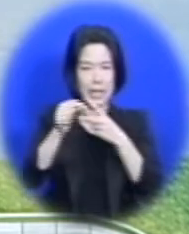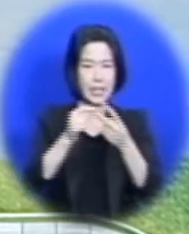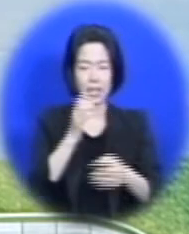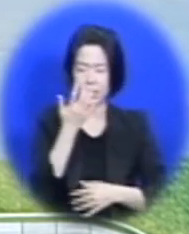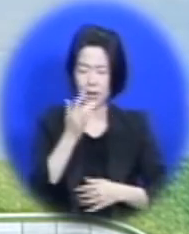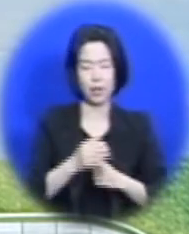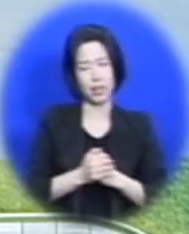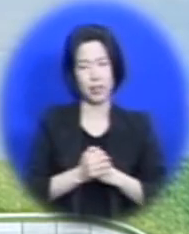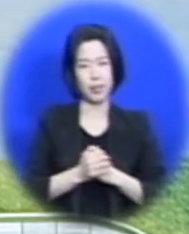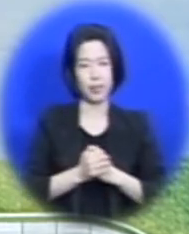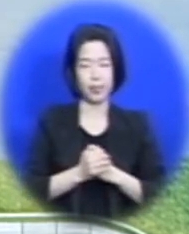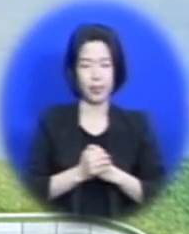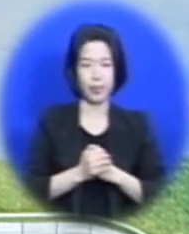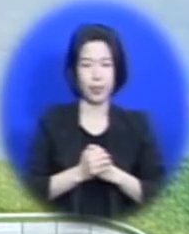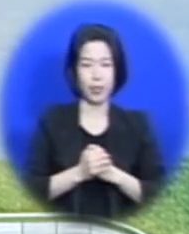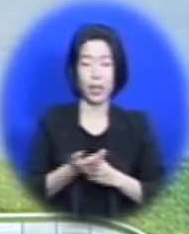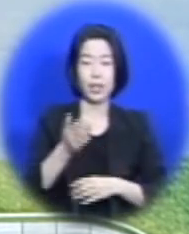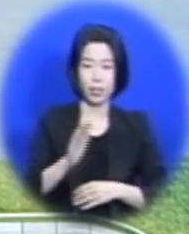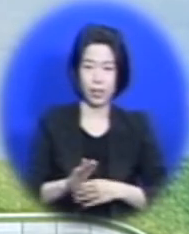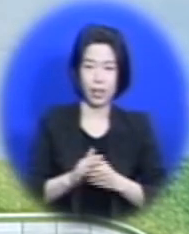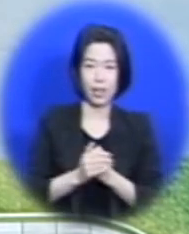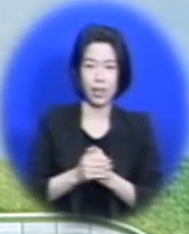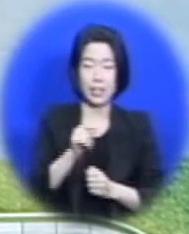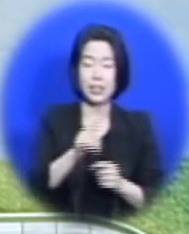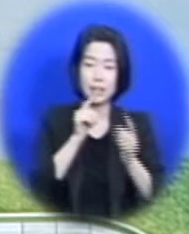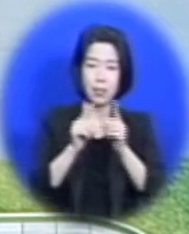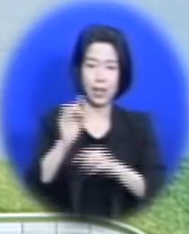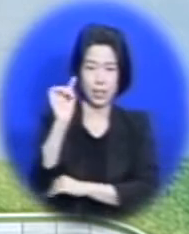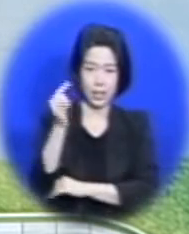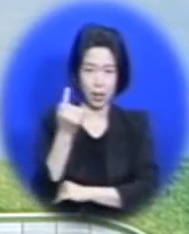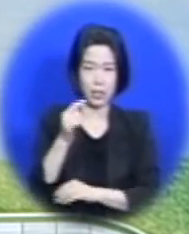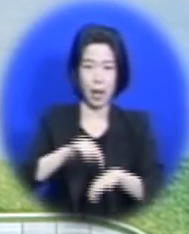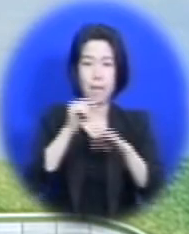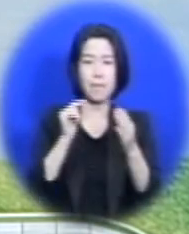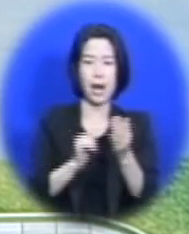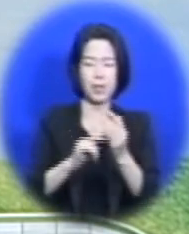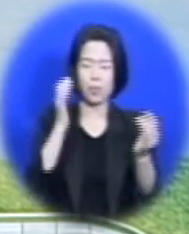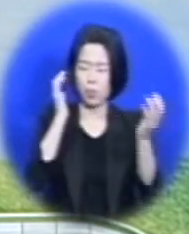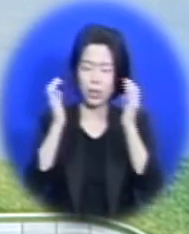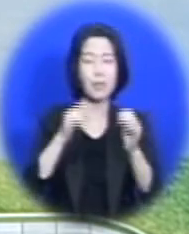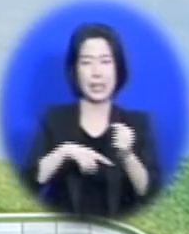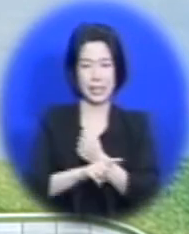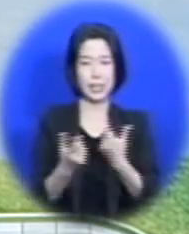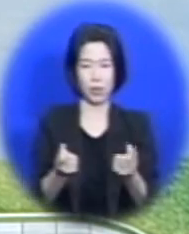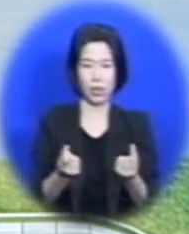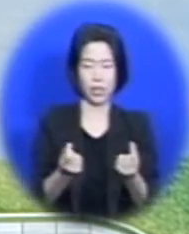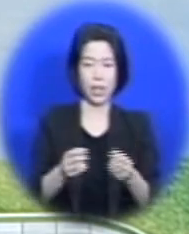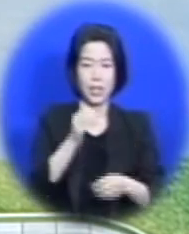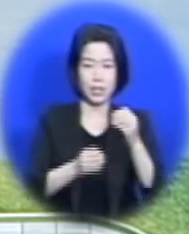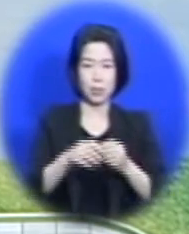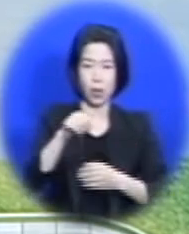좀 어렵죠. 근데 그 말은 다윗의 마음이 복잡하다는 뜻입니다. 다윗이 시편